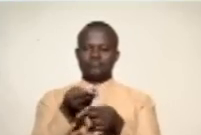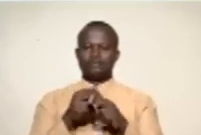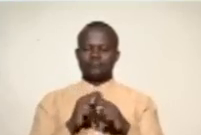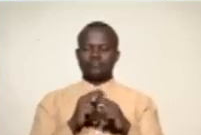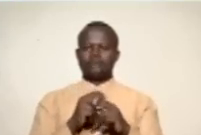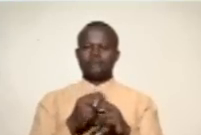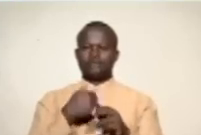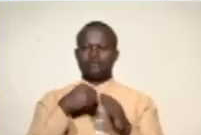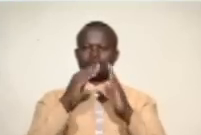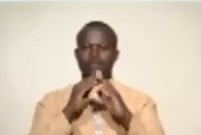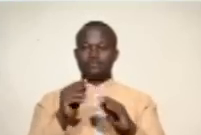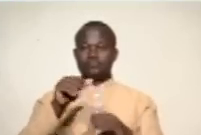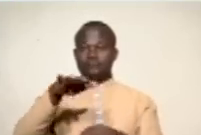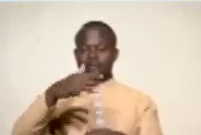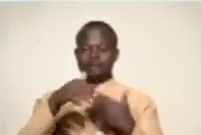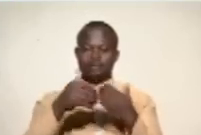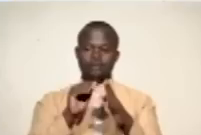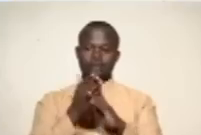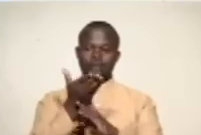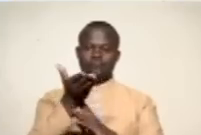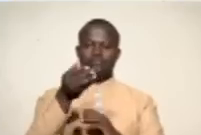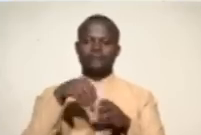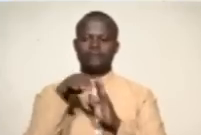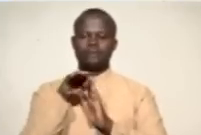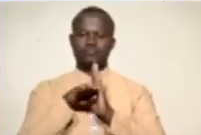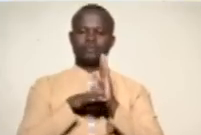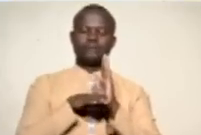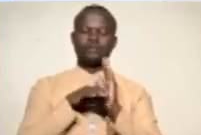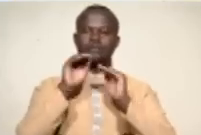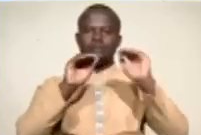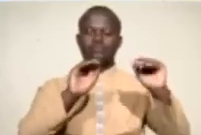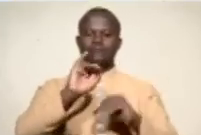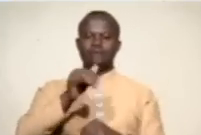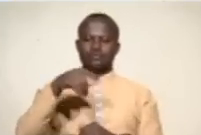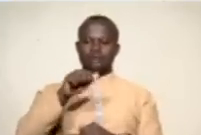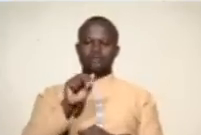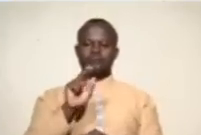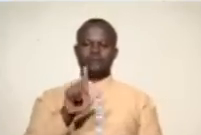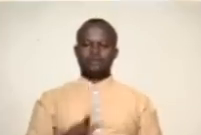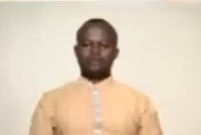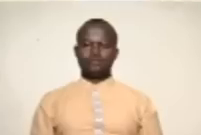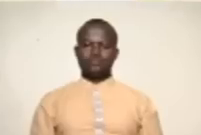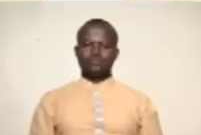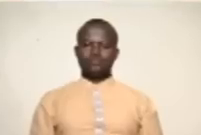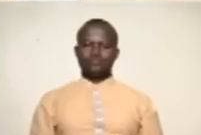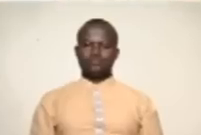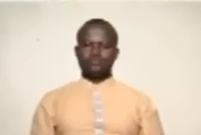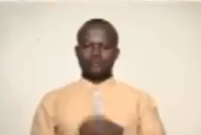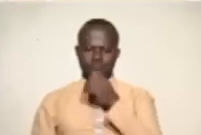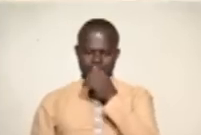yo gutunga inzu ziciriritse binyuze muri iyi gahunda. Reka tubibaze Jean Paul Turatsinze.